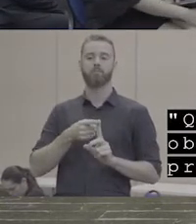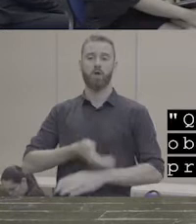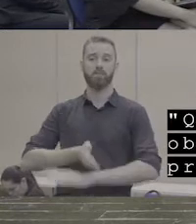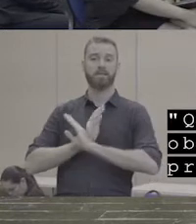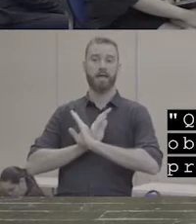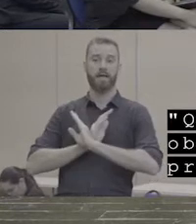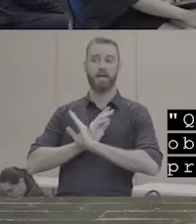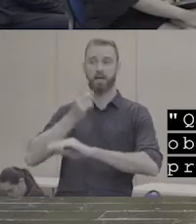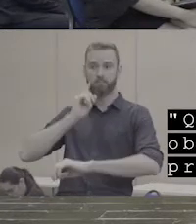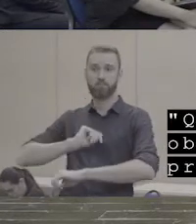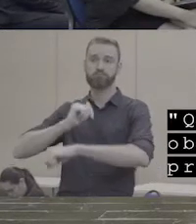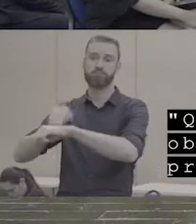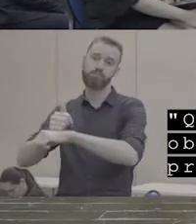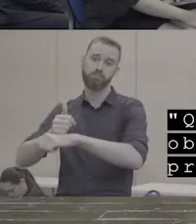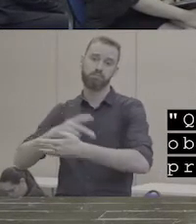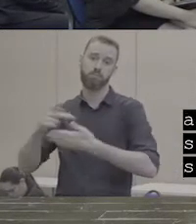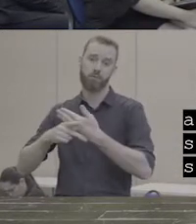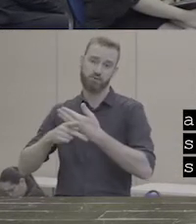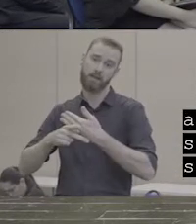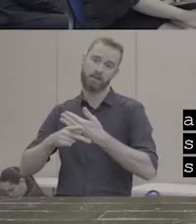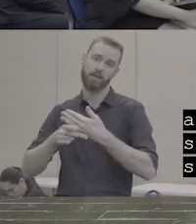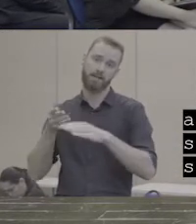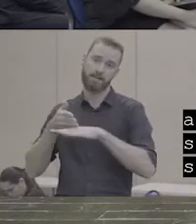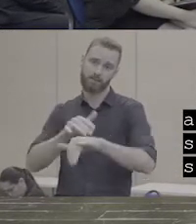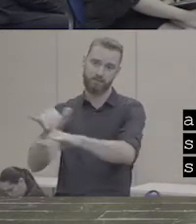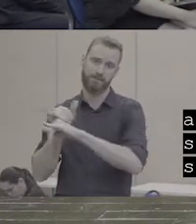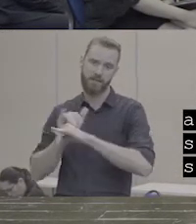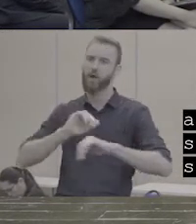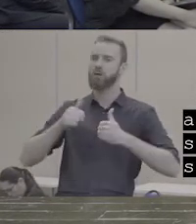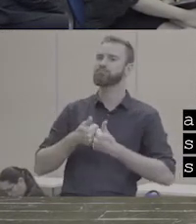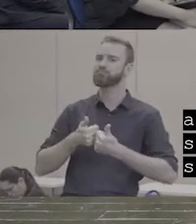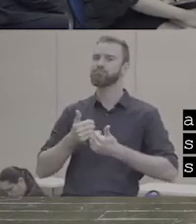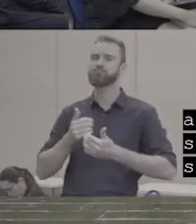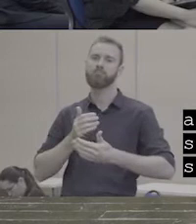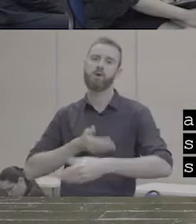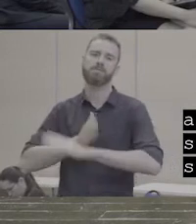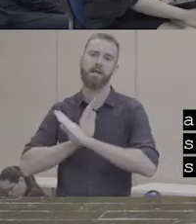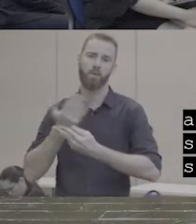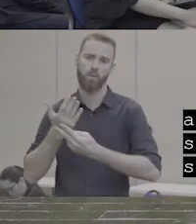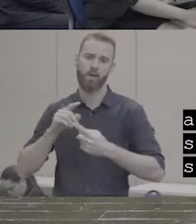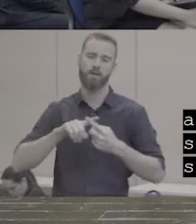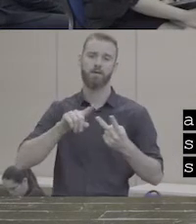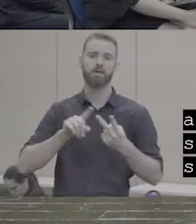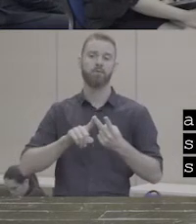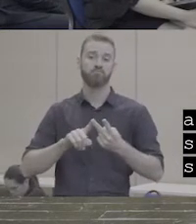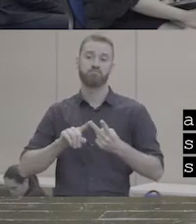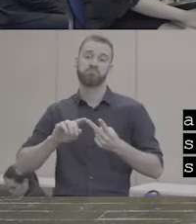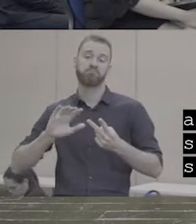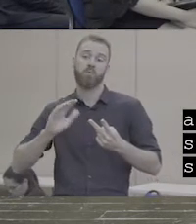la mise en œuvre de projets universellement accessibles et quelles seraient les pistes de